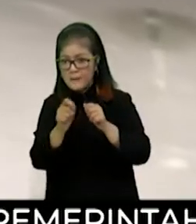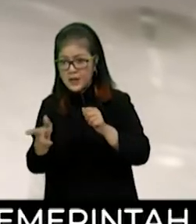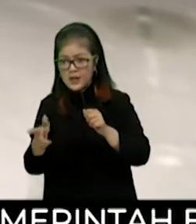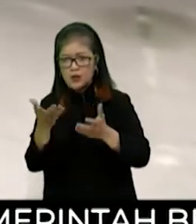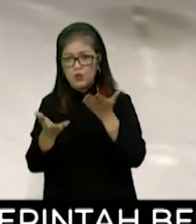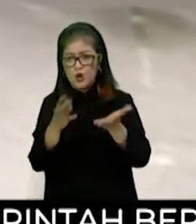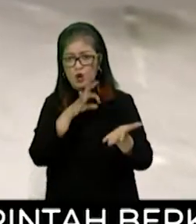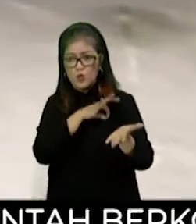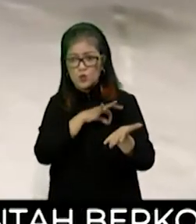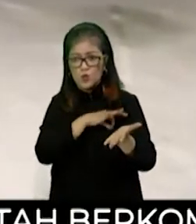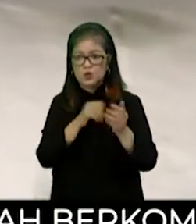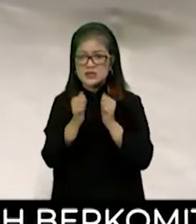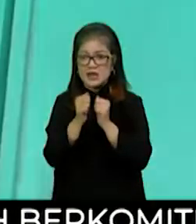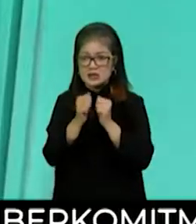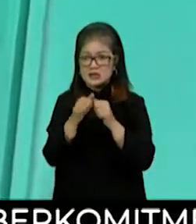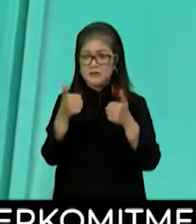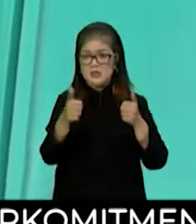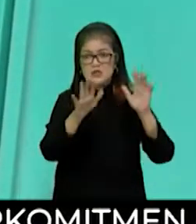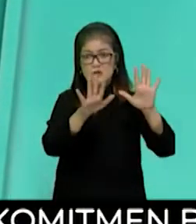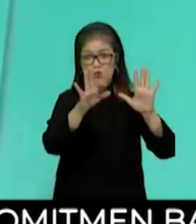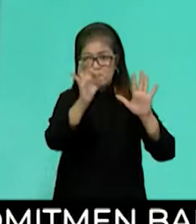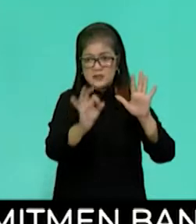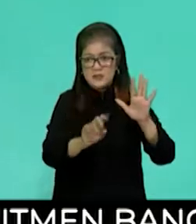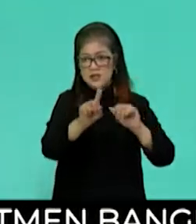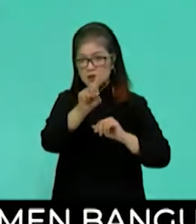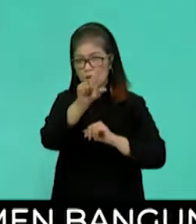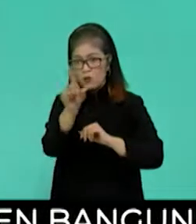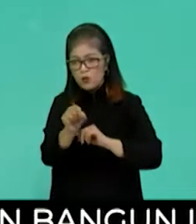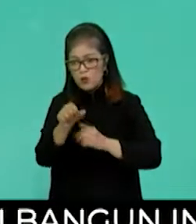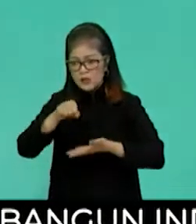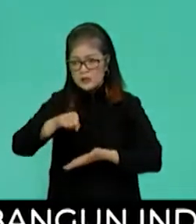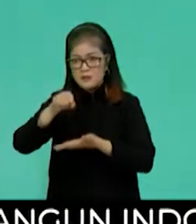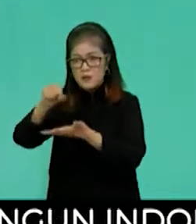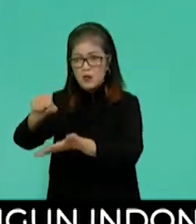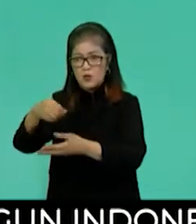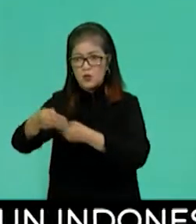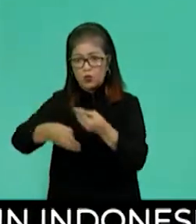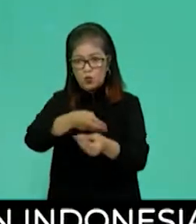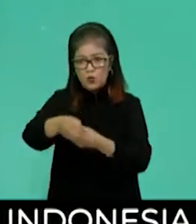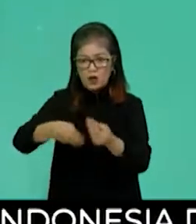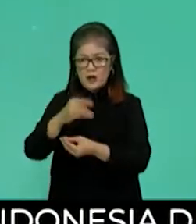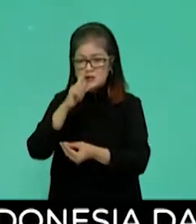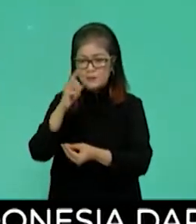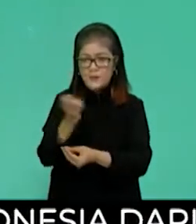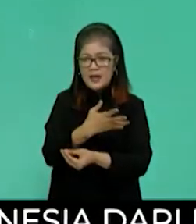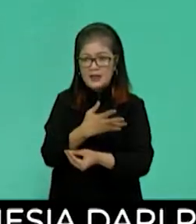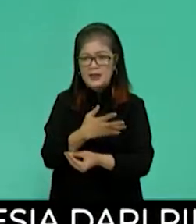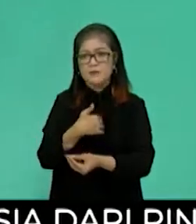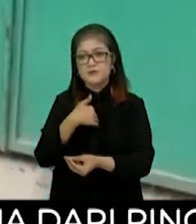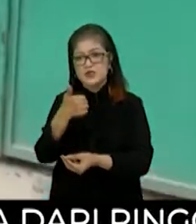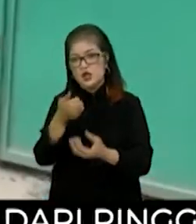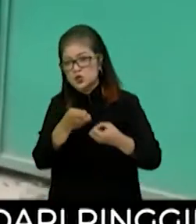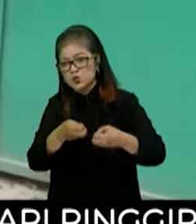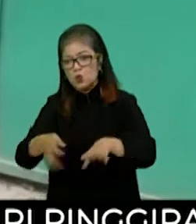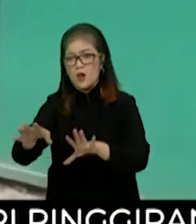sebesar 10% per bulan. Agar sembako cepat laku dan meyakinkan pihak investor, Ede menjual sembako dengan harga di bawah